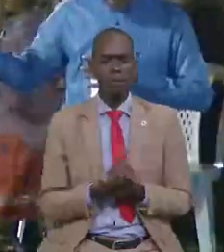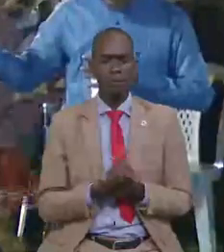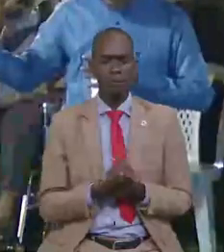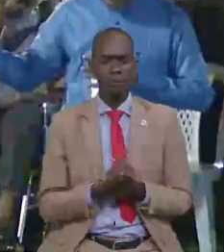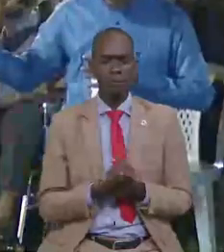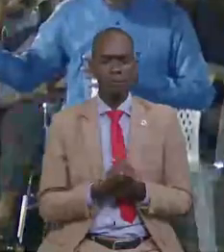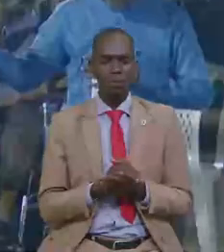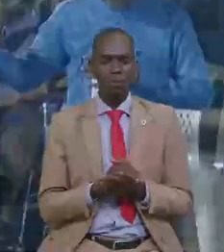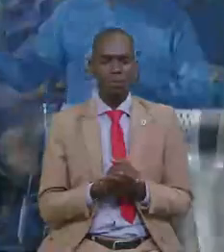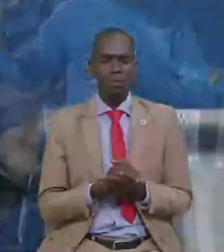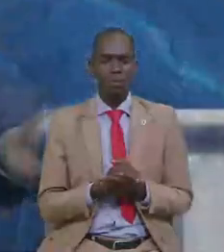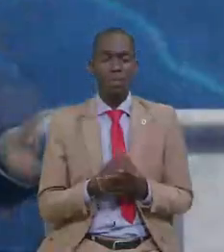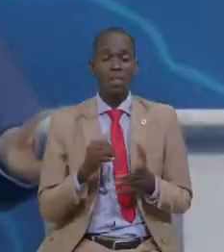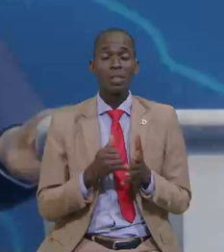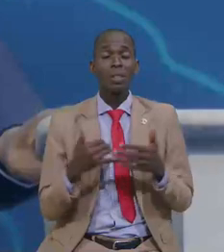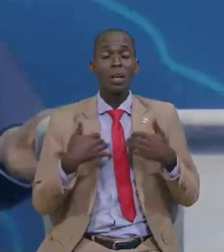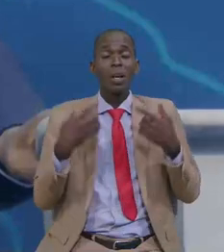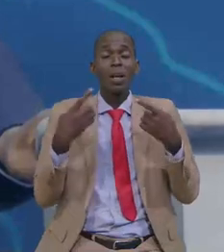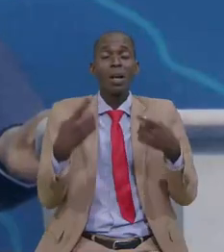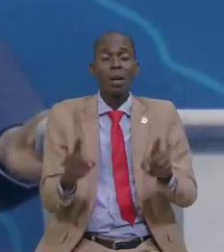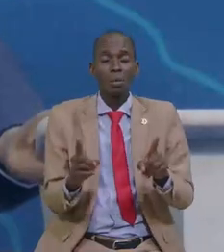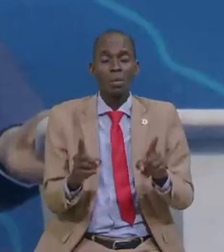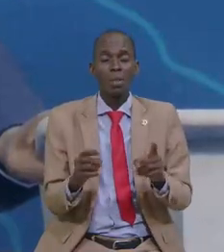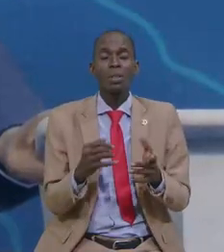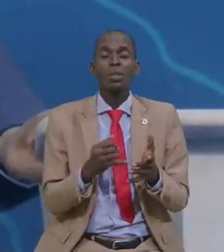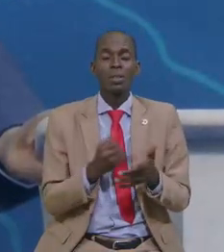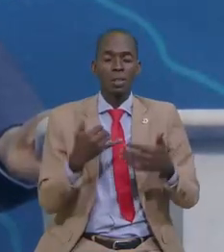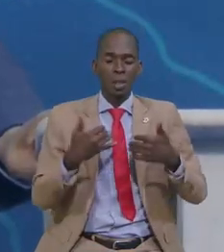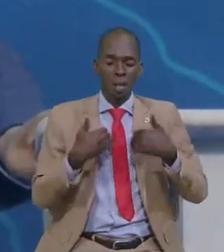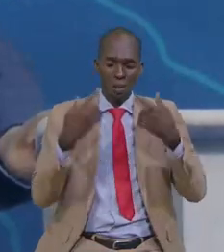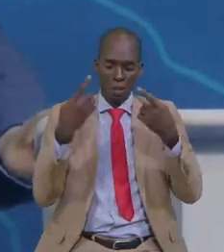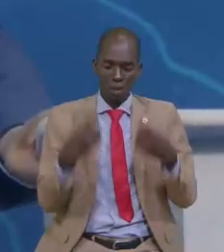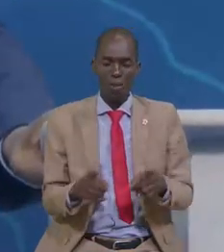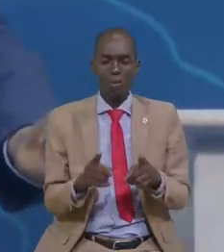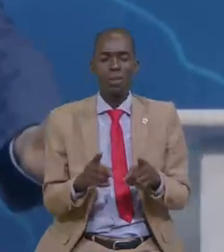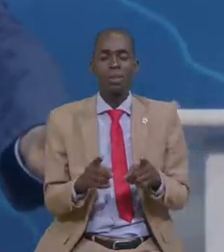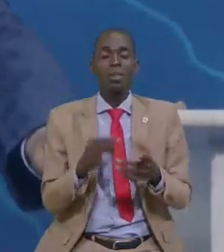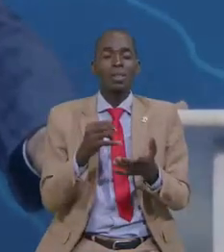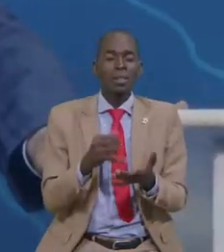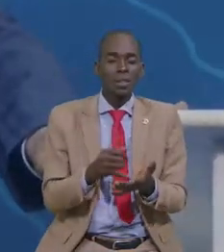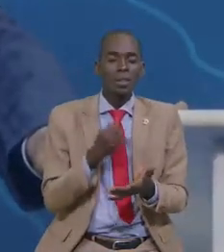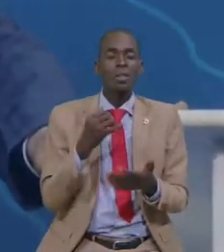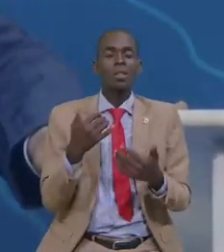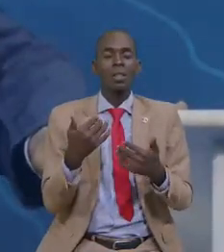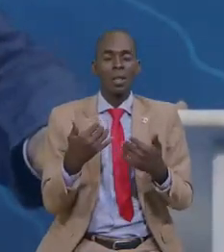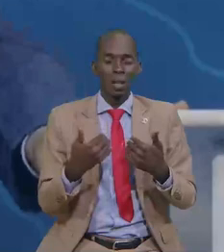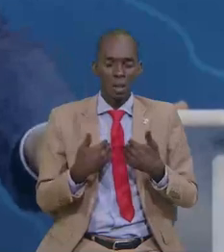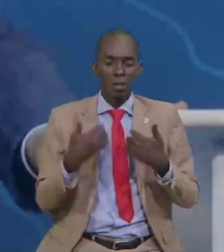de Jésus-Christ. C'est fait. C'est fait.